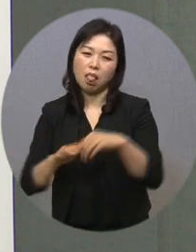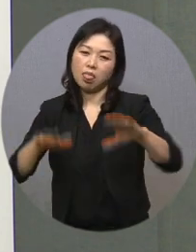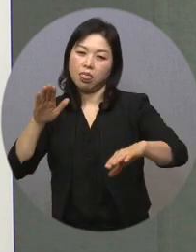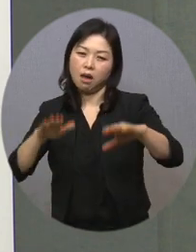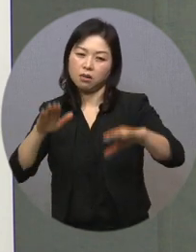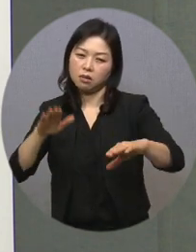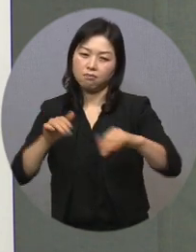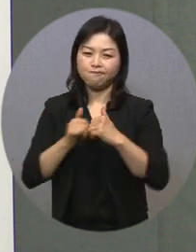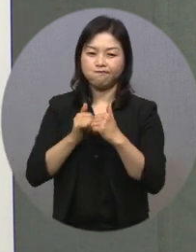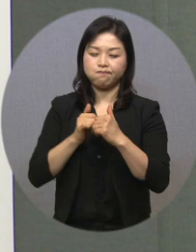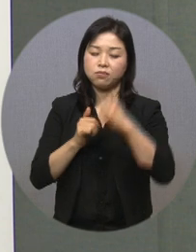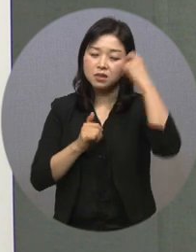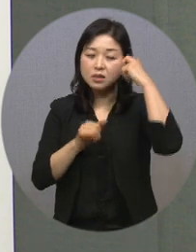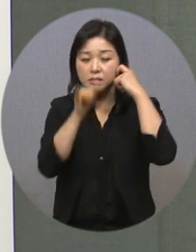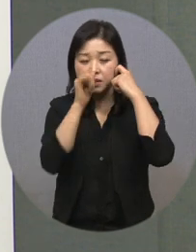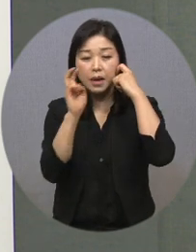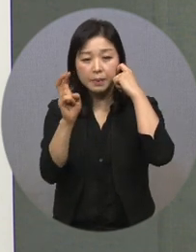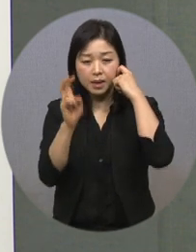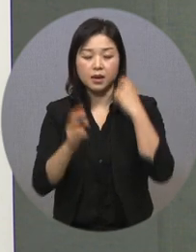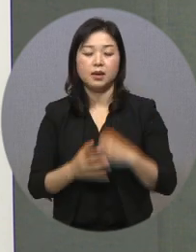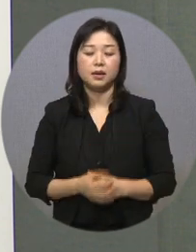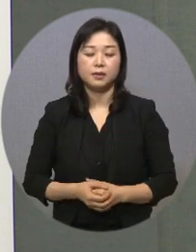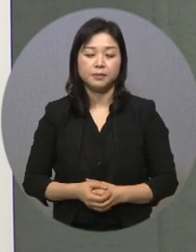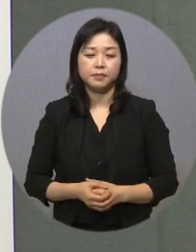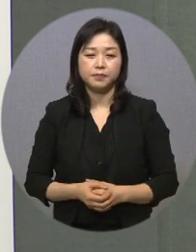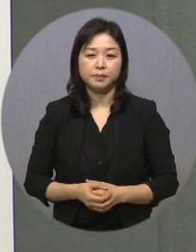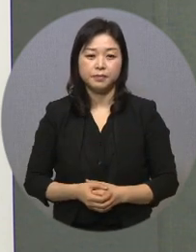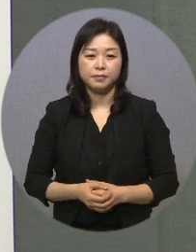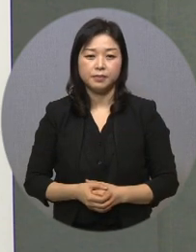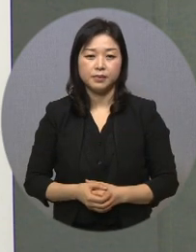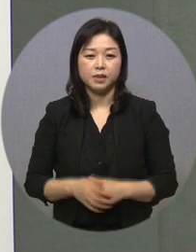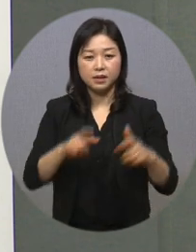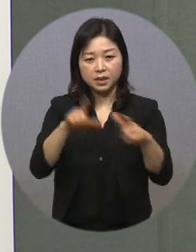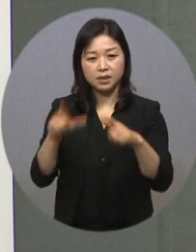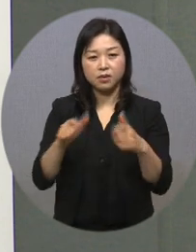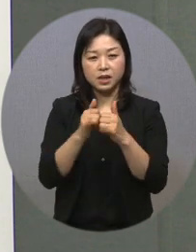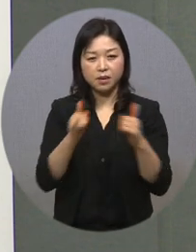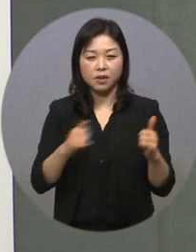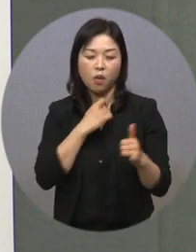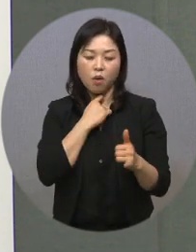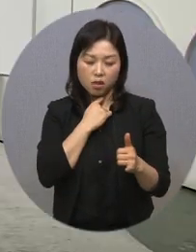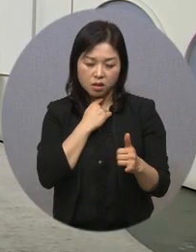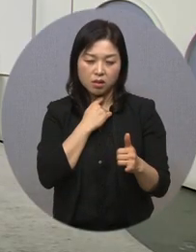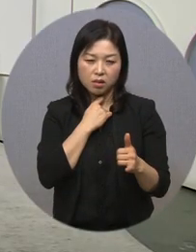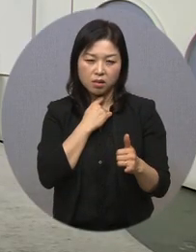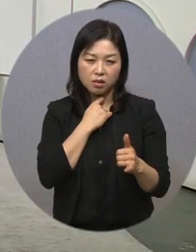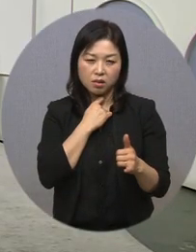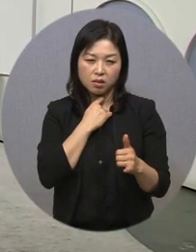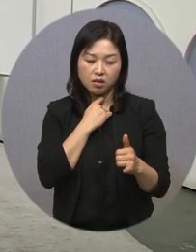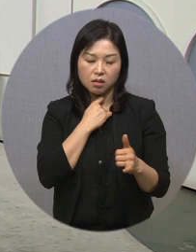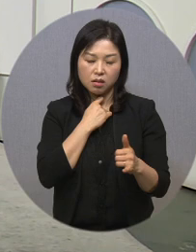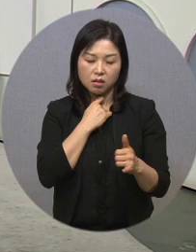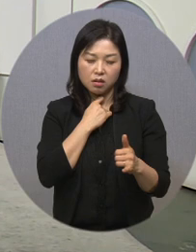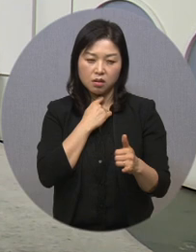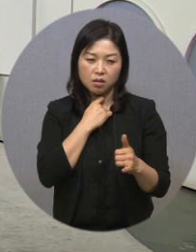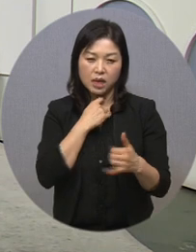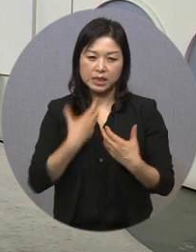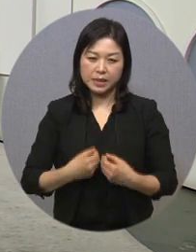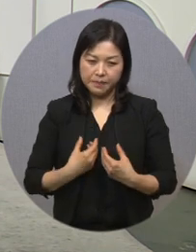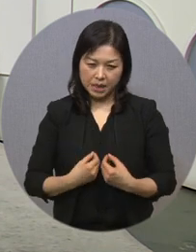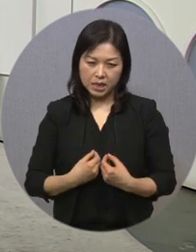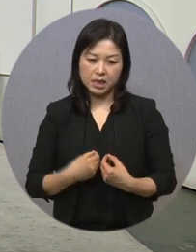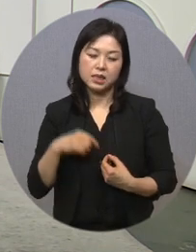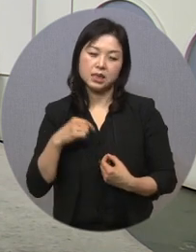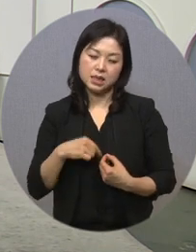현상이 느껴질 수 있지 않을까 하는 그 지역 주민들의 어떤 그 소망이